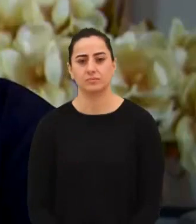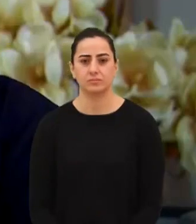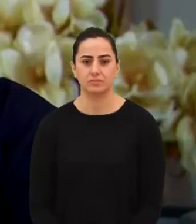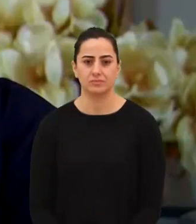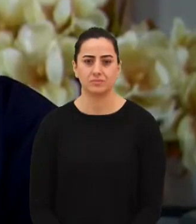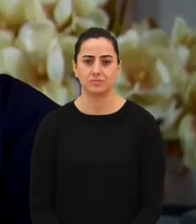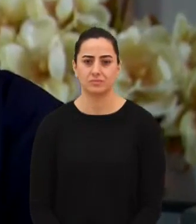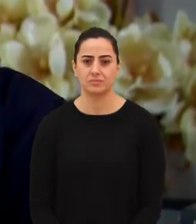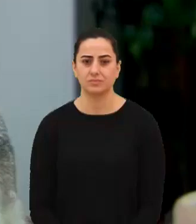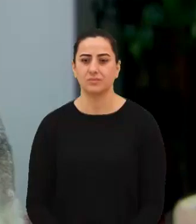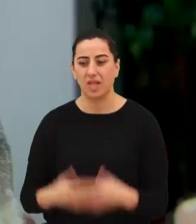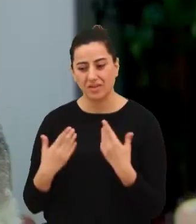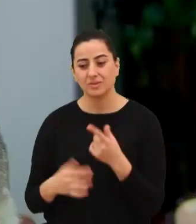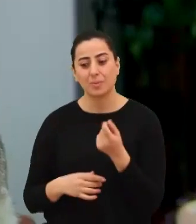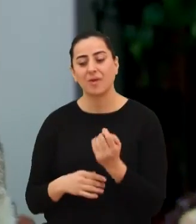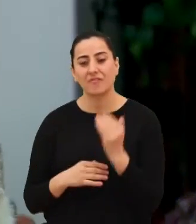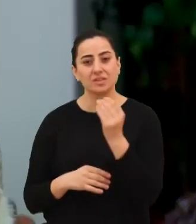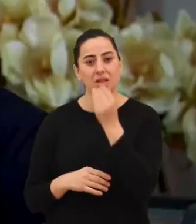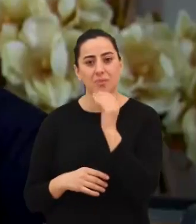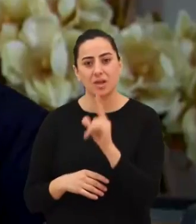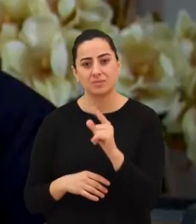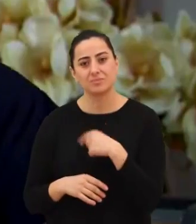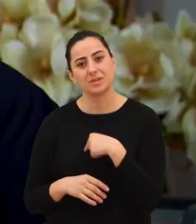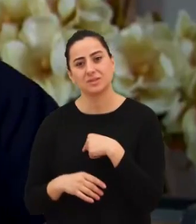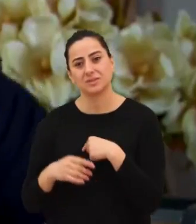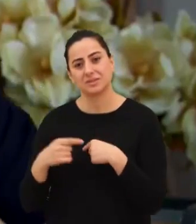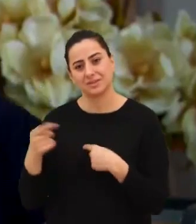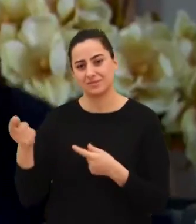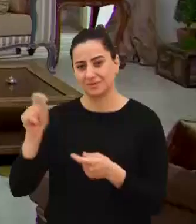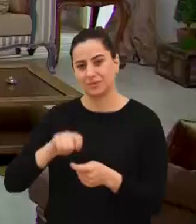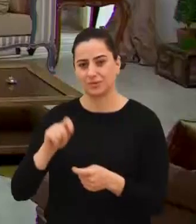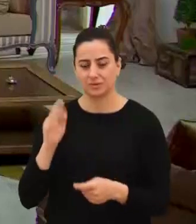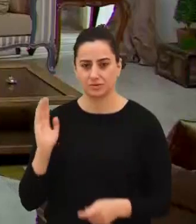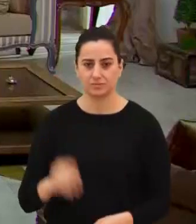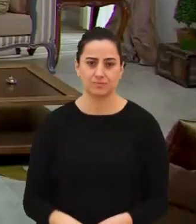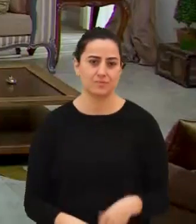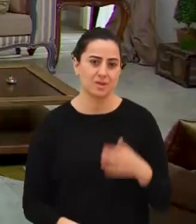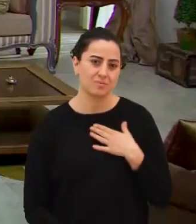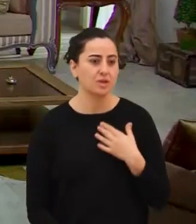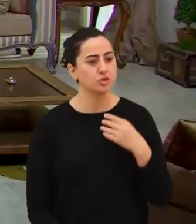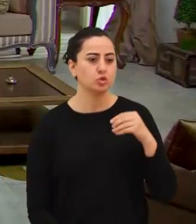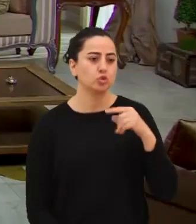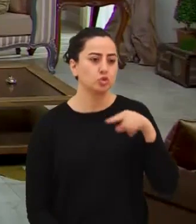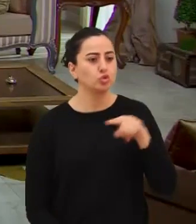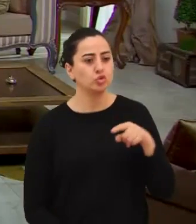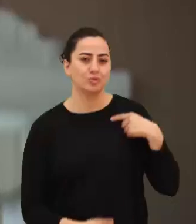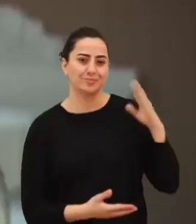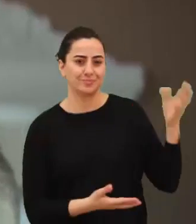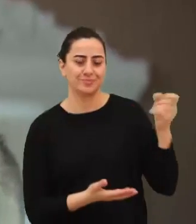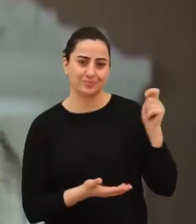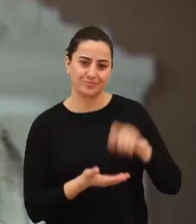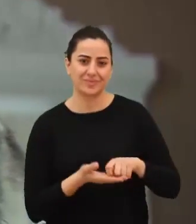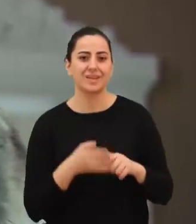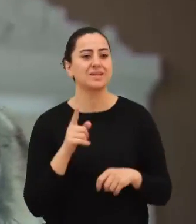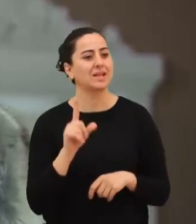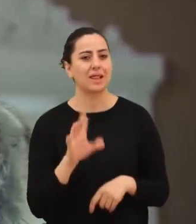Aa, evet. Senin biraz daha tatlı yemen lazım. Ben gideyim de biraz ekleyeyim şu tabağa. Ben biraz da turşu getireyim bari. Siz